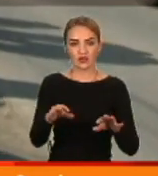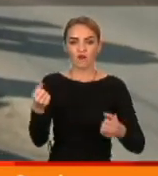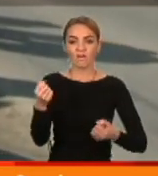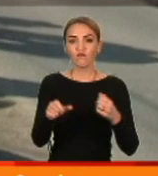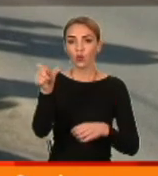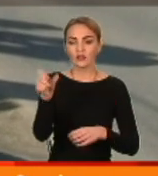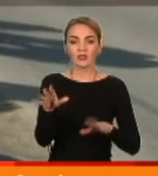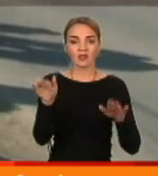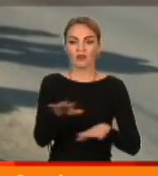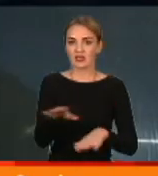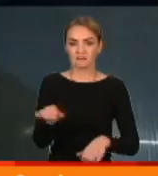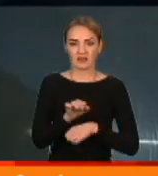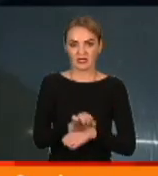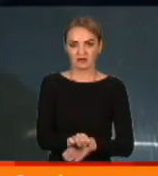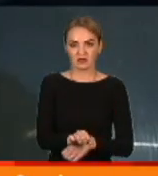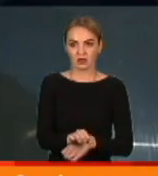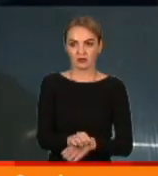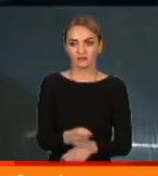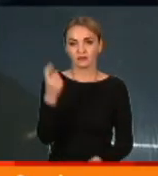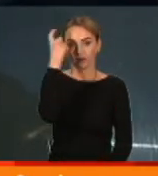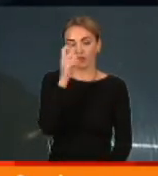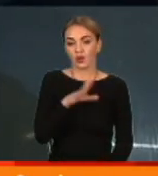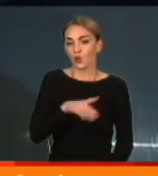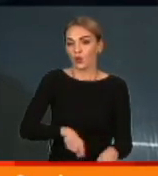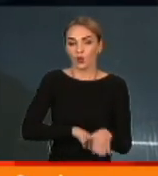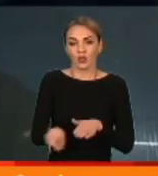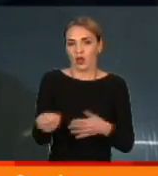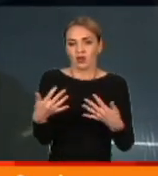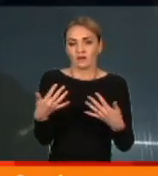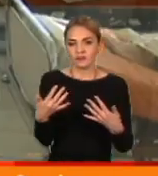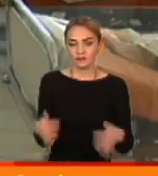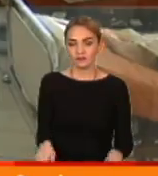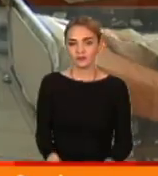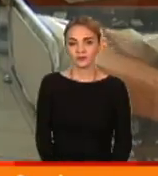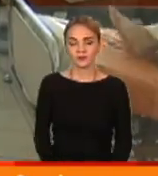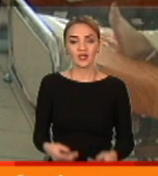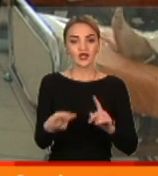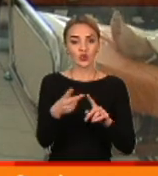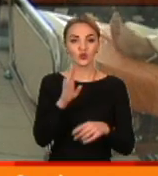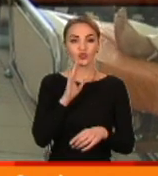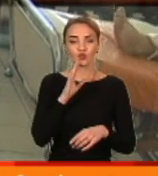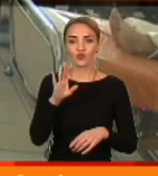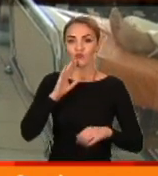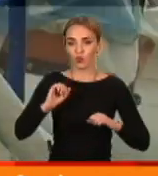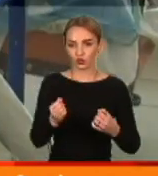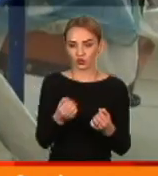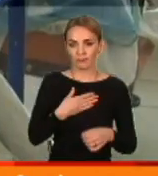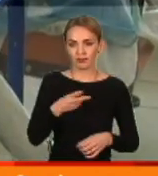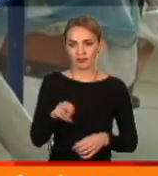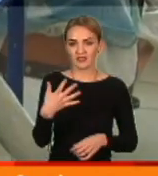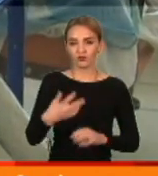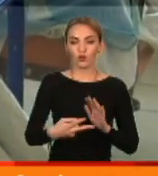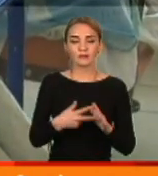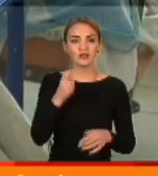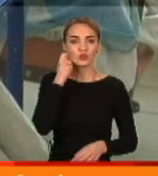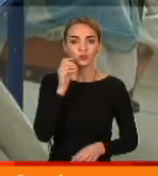водій навіть не спинився. П'яний був. Уїхав взагалі, просто і все. Іншу жінку, подругу загиблої,